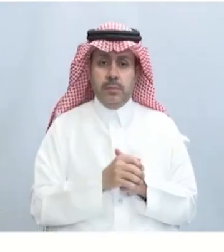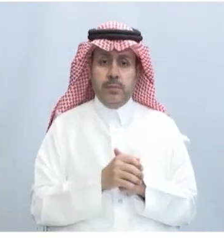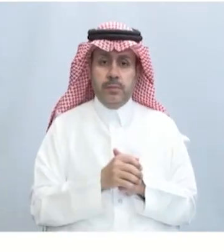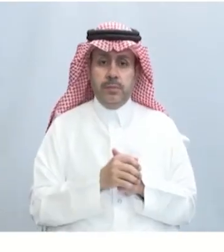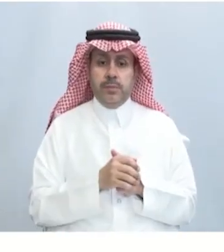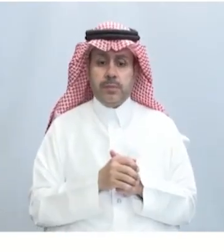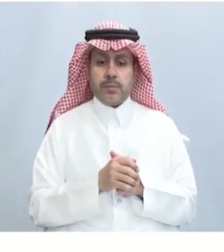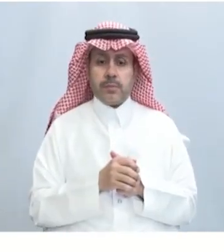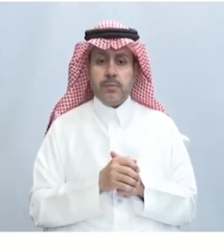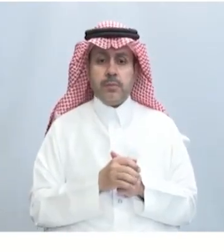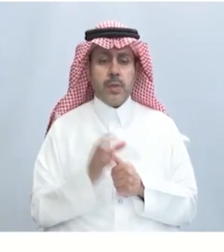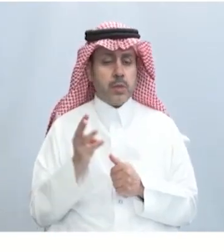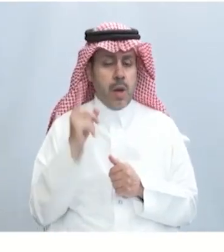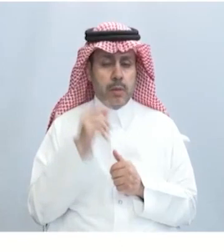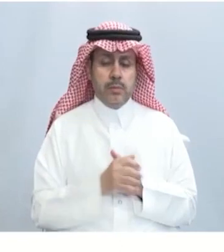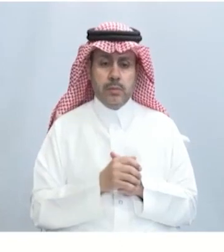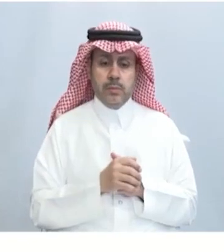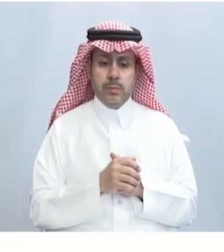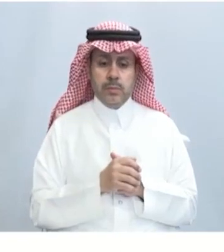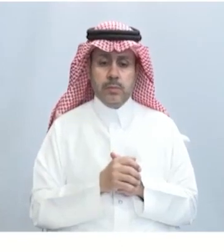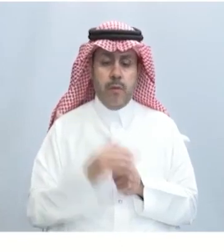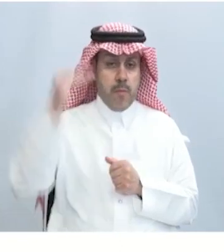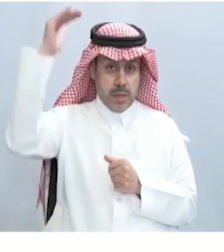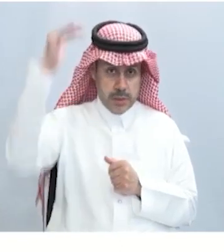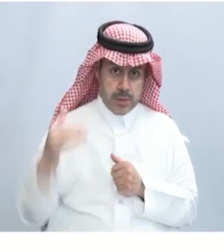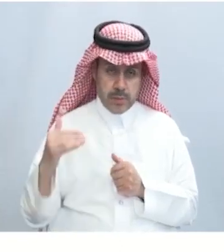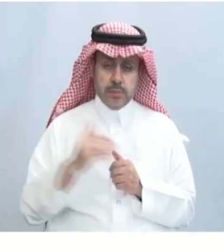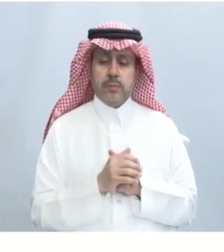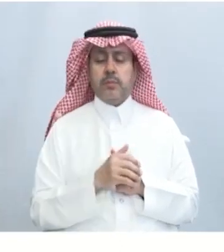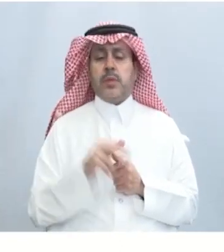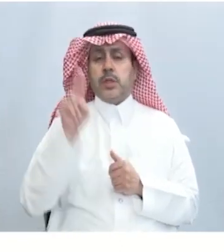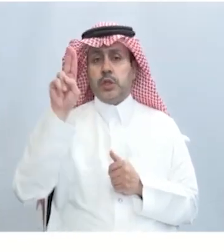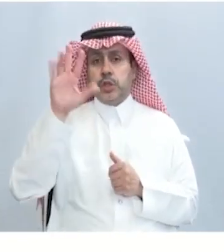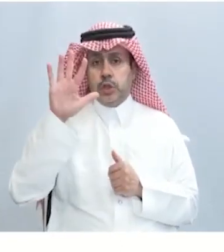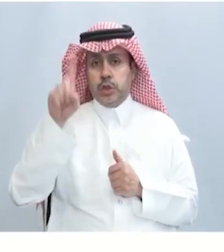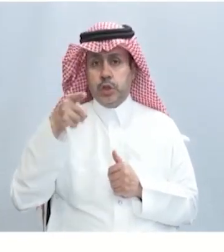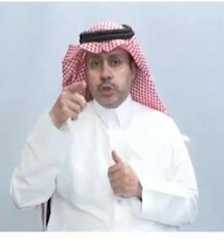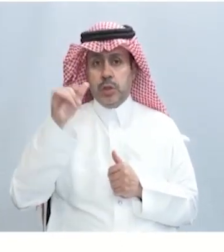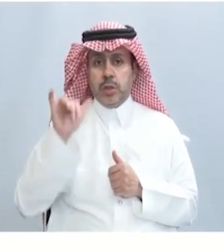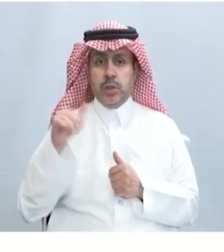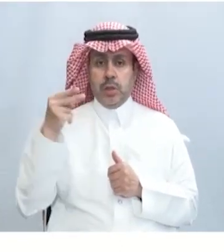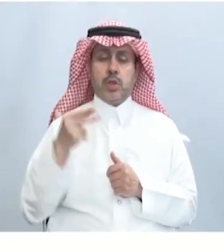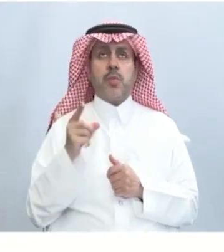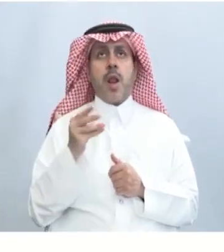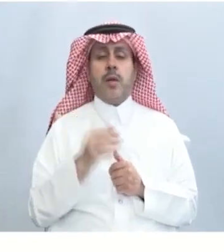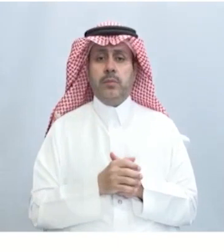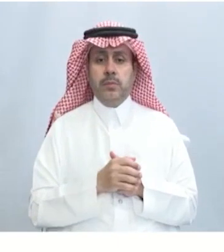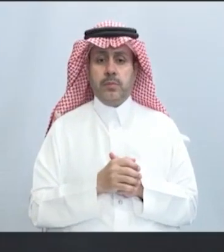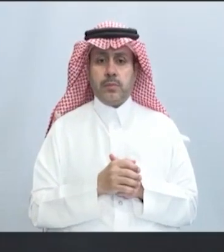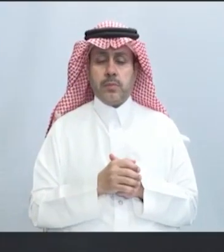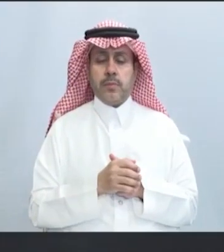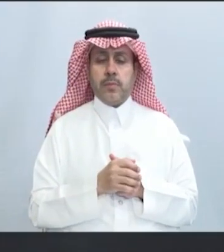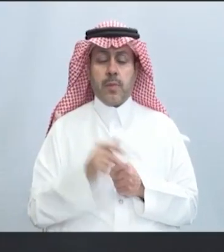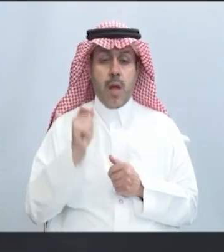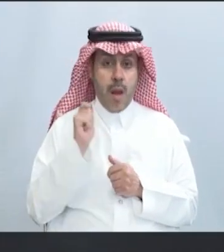له سبحانه وتعالى فيما نزل فيه تشريع منه سبحانه وتعالى الامر الذي